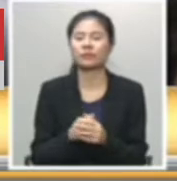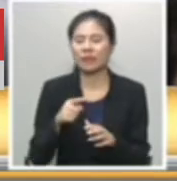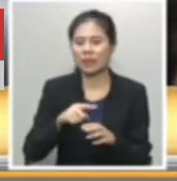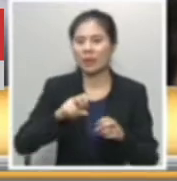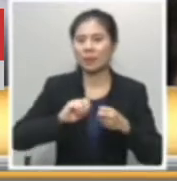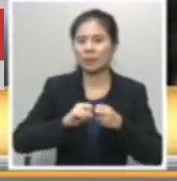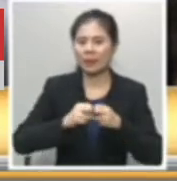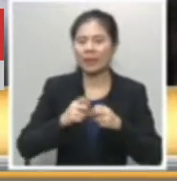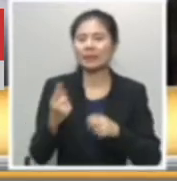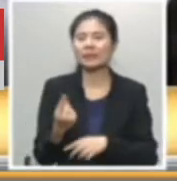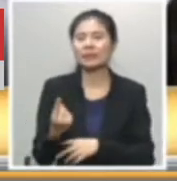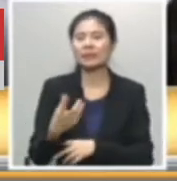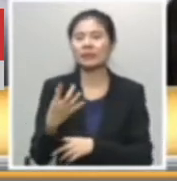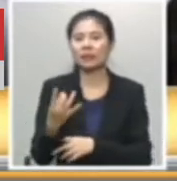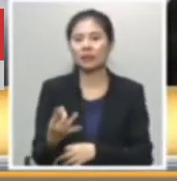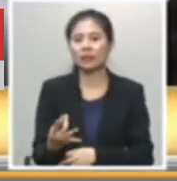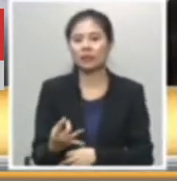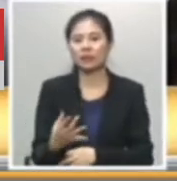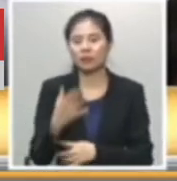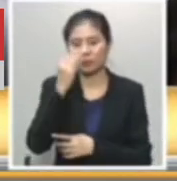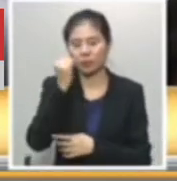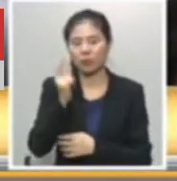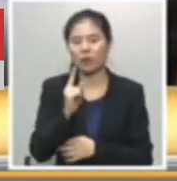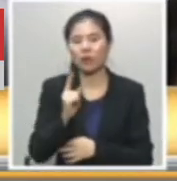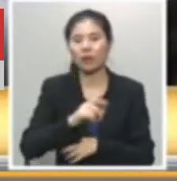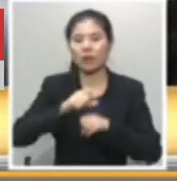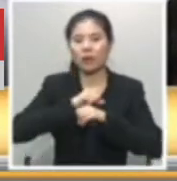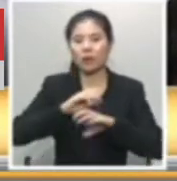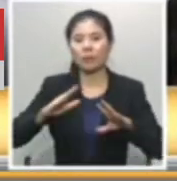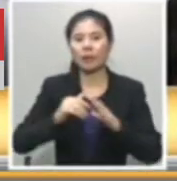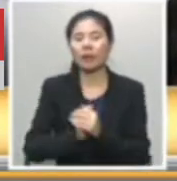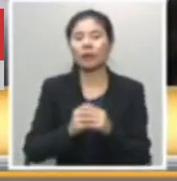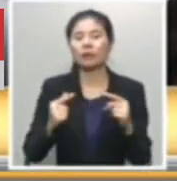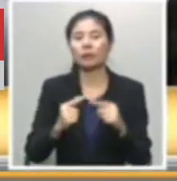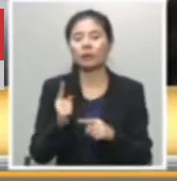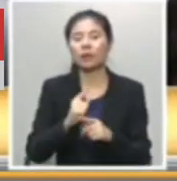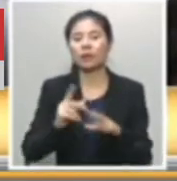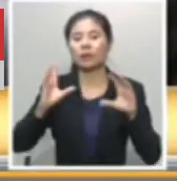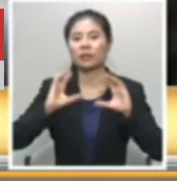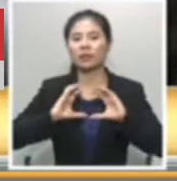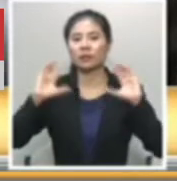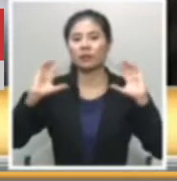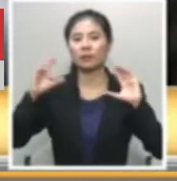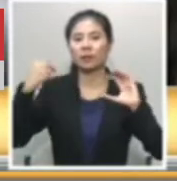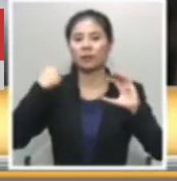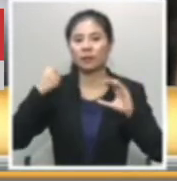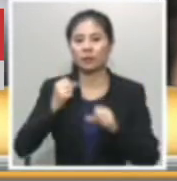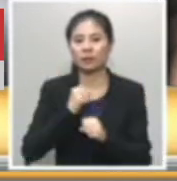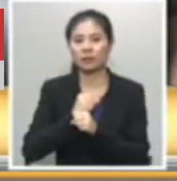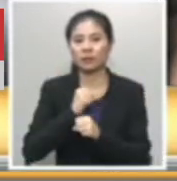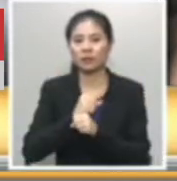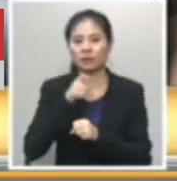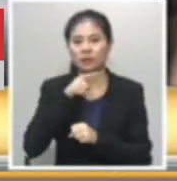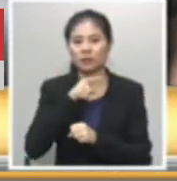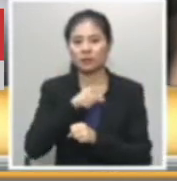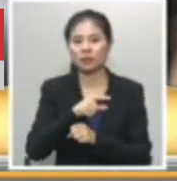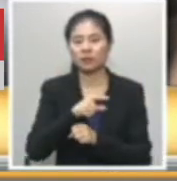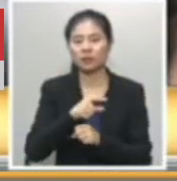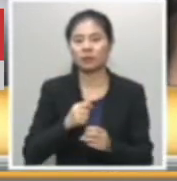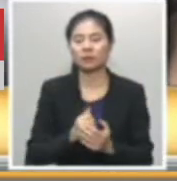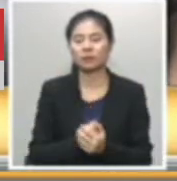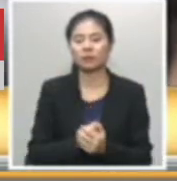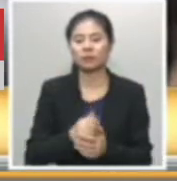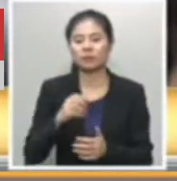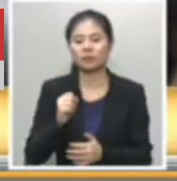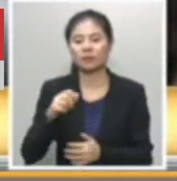กันไว้บ้างหรือเปล่าเพราะว่าเป็นที่เปิดเผยเช่นเดียวกันครับว่ารัฐบาลเองนั้นก็ได้มีคำสั่งนะครับให้องค์ก